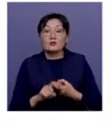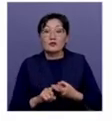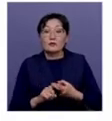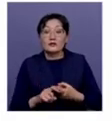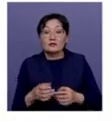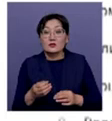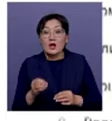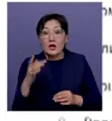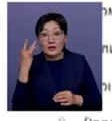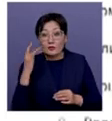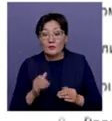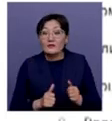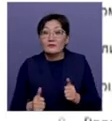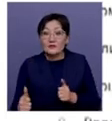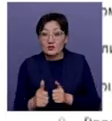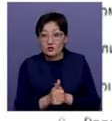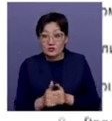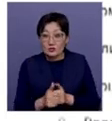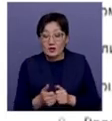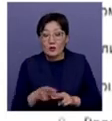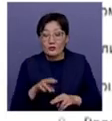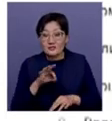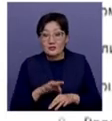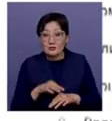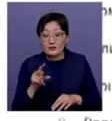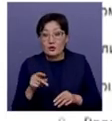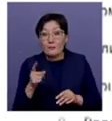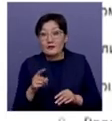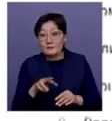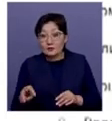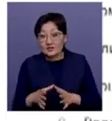бойынша ақыш қазір көш басында тұр. Елде індетке шалдыққандардың